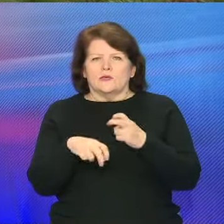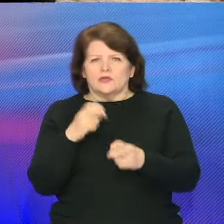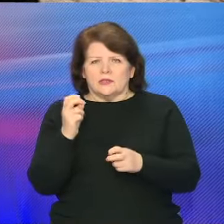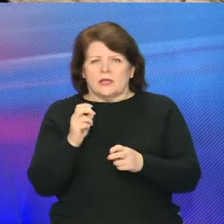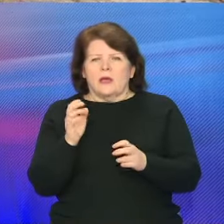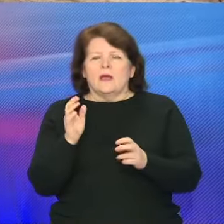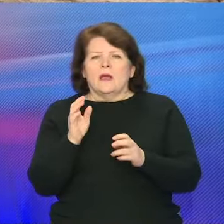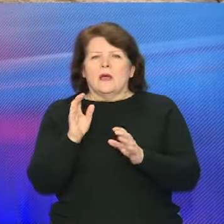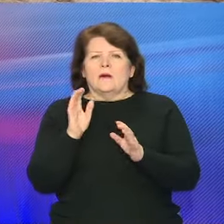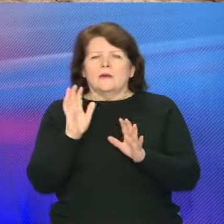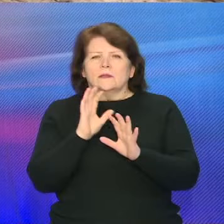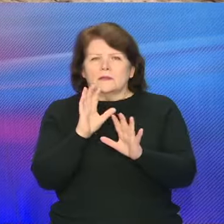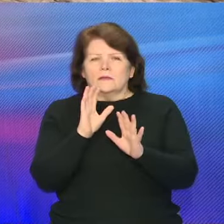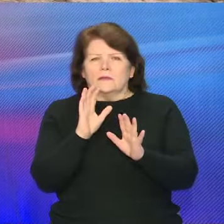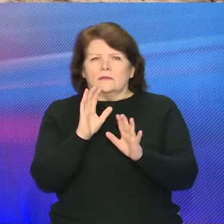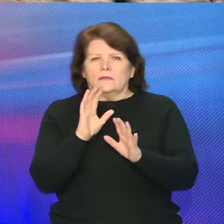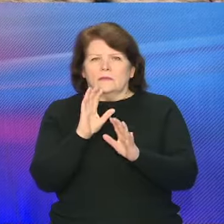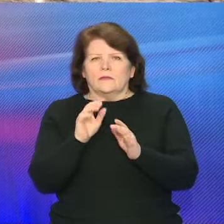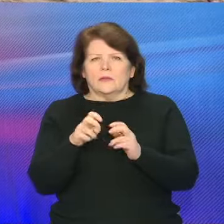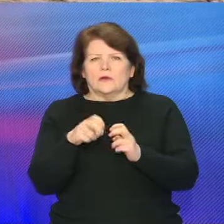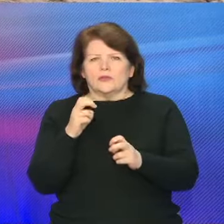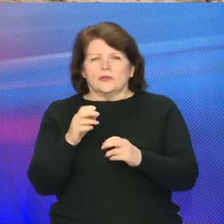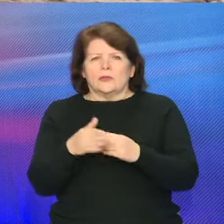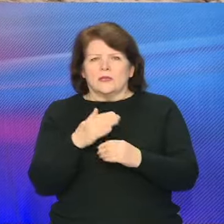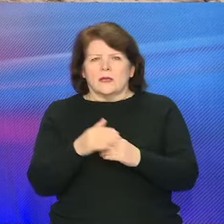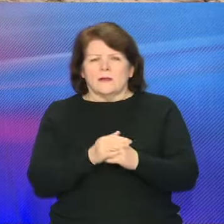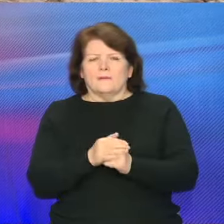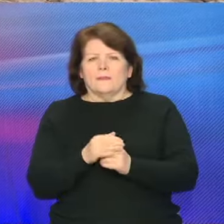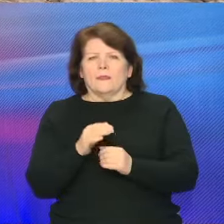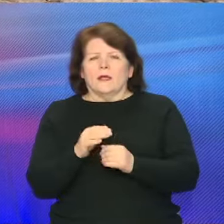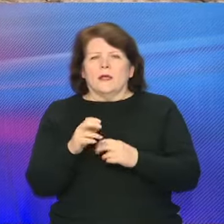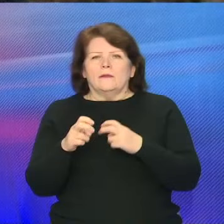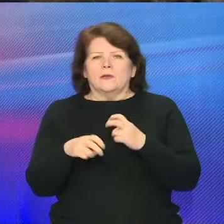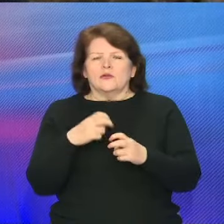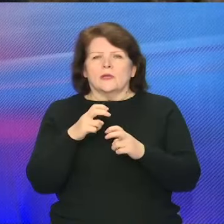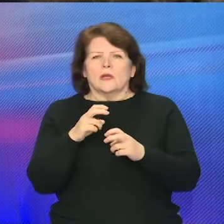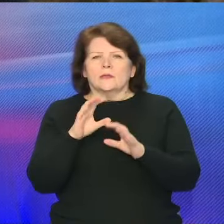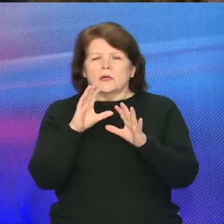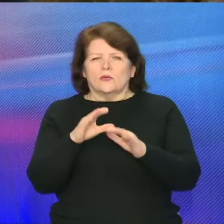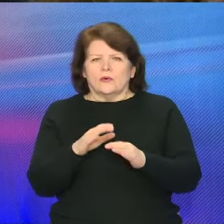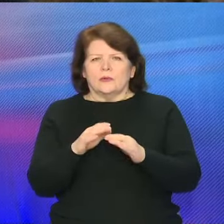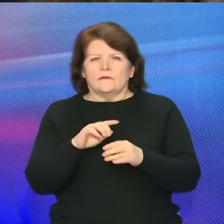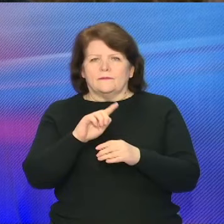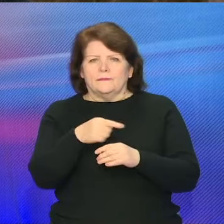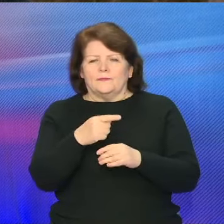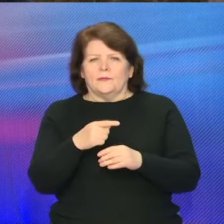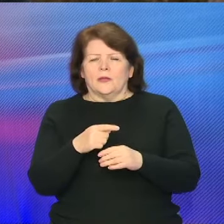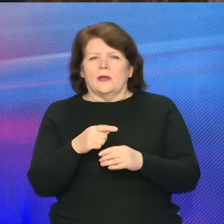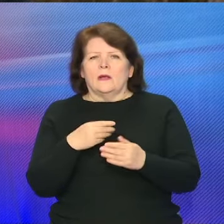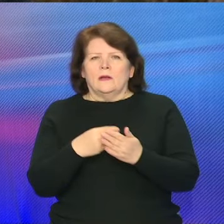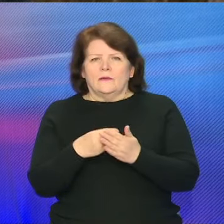природоохонного законодавства чакая покарання. К нарушителям природоохранного законодательства взыскивается вред, причиненный окружающей